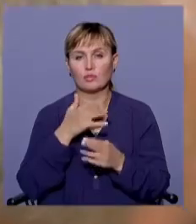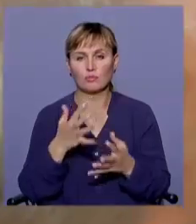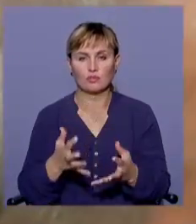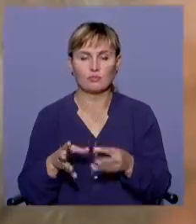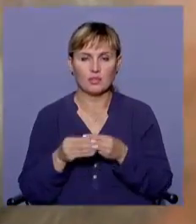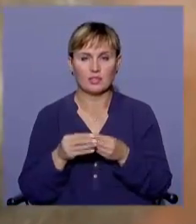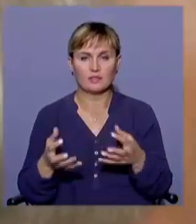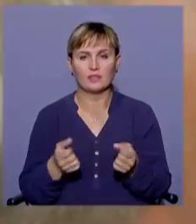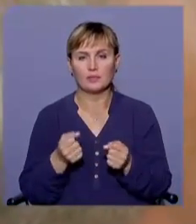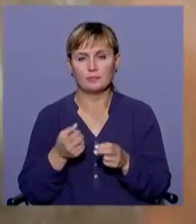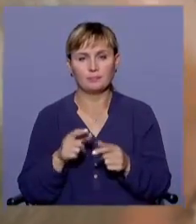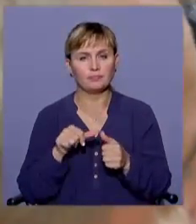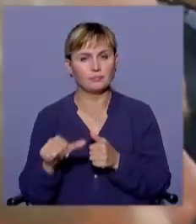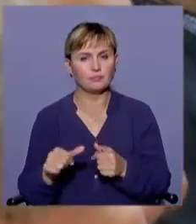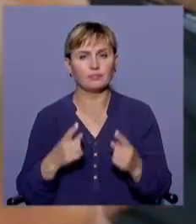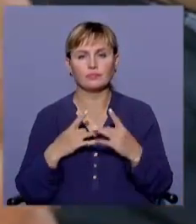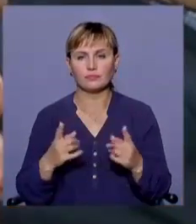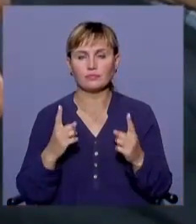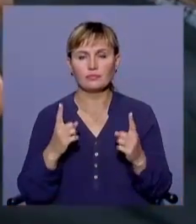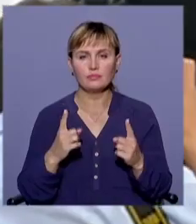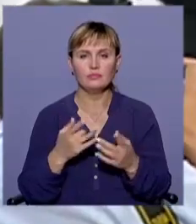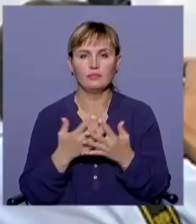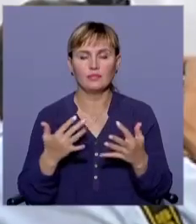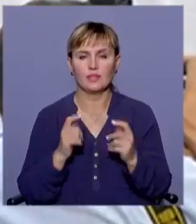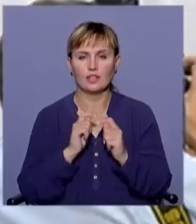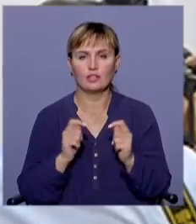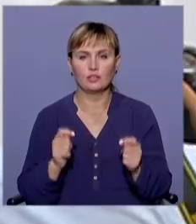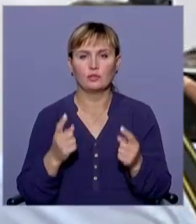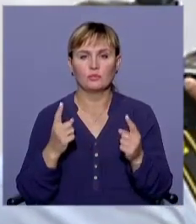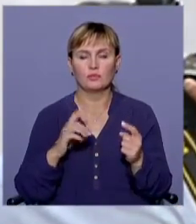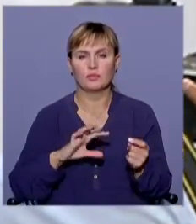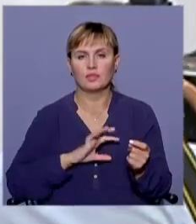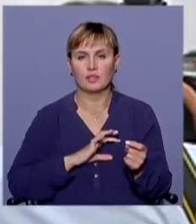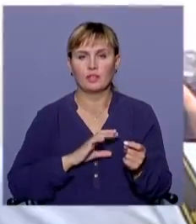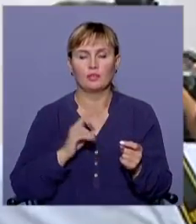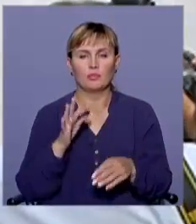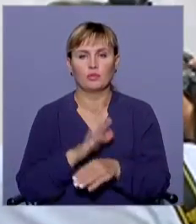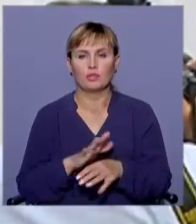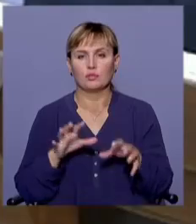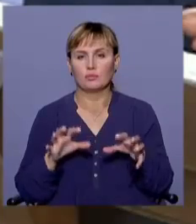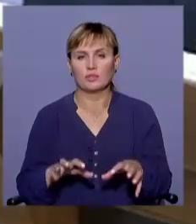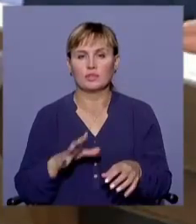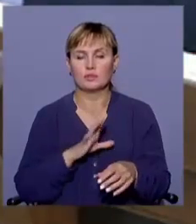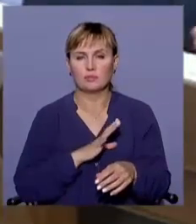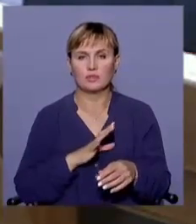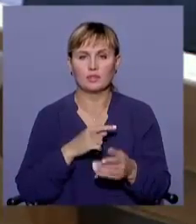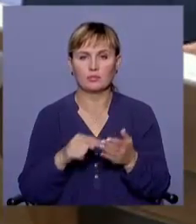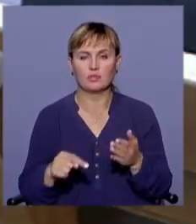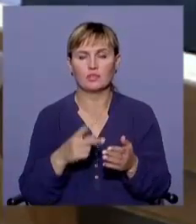взять. Особенной торжественности, конечно же, придало награждение. Юбилейными медалями по указу президента были отмечены